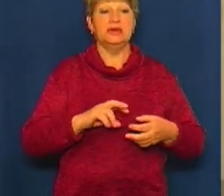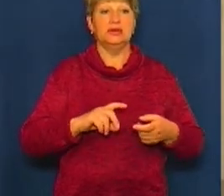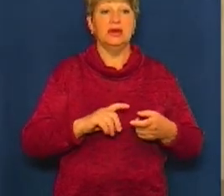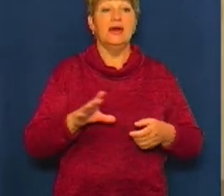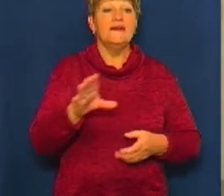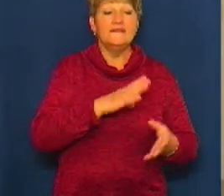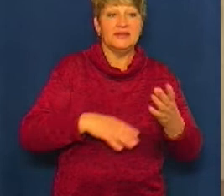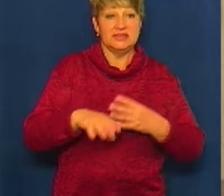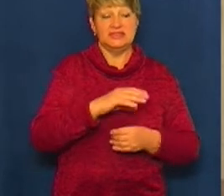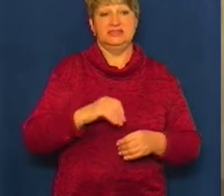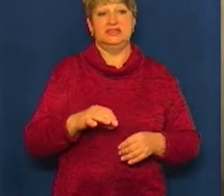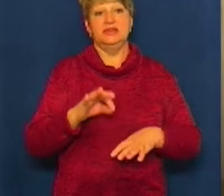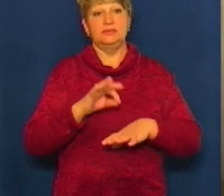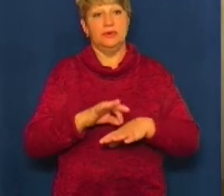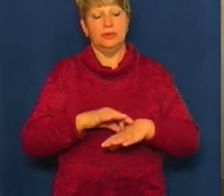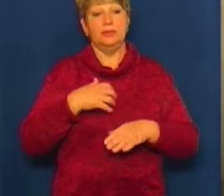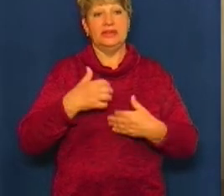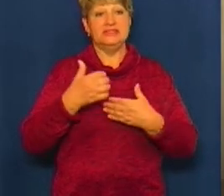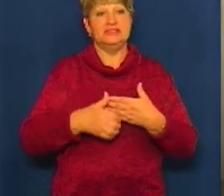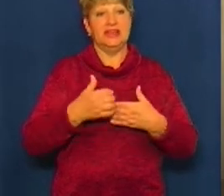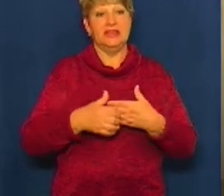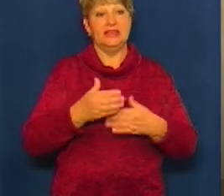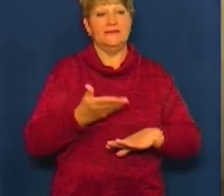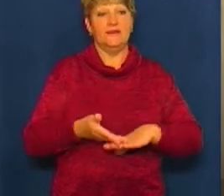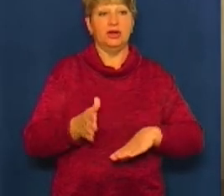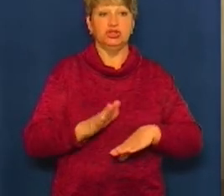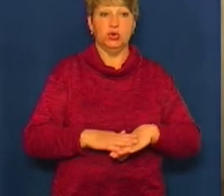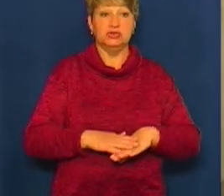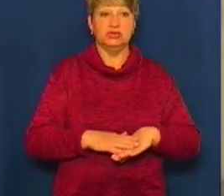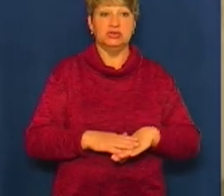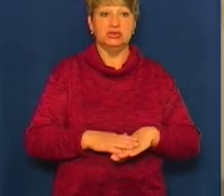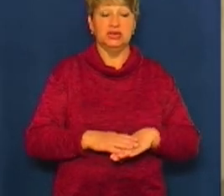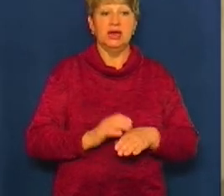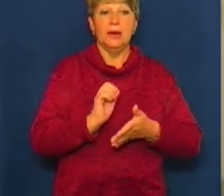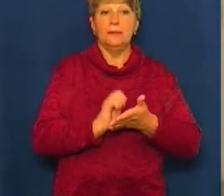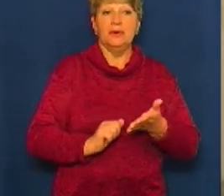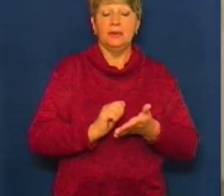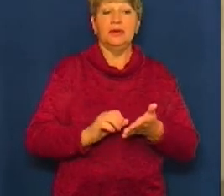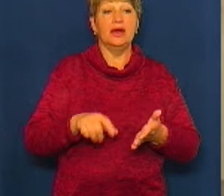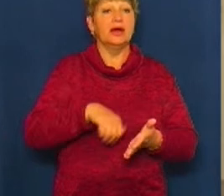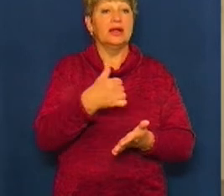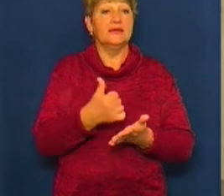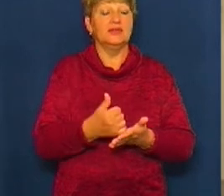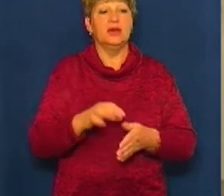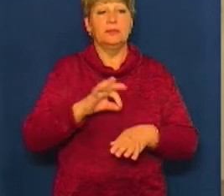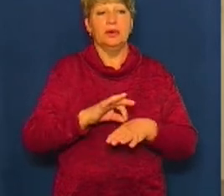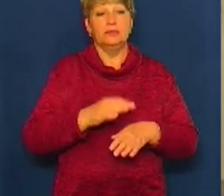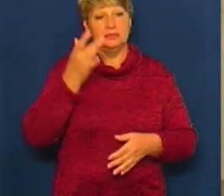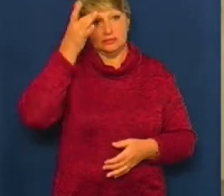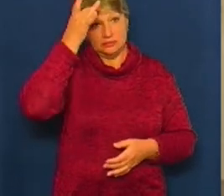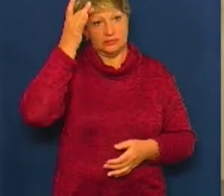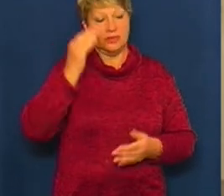були середнього ступеню важкості. Симптоми були основні – головний біль, підвищення